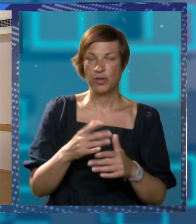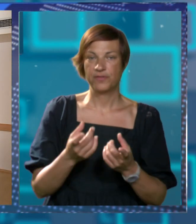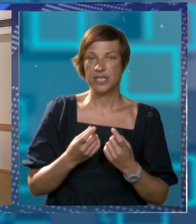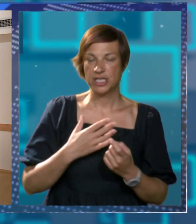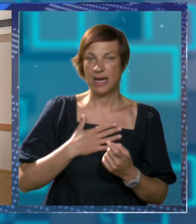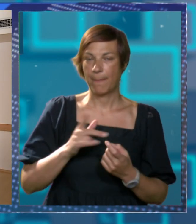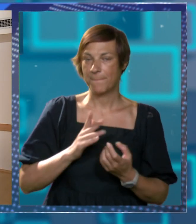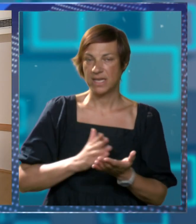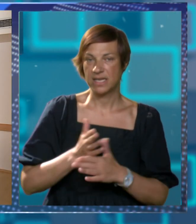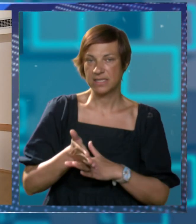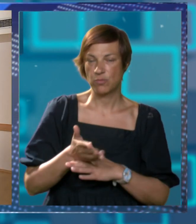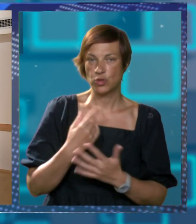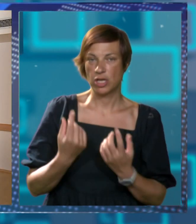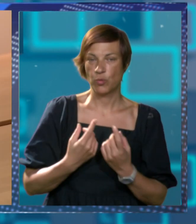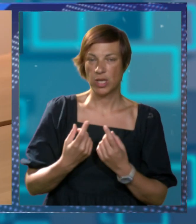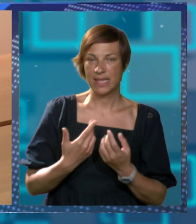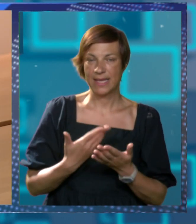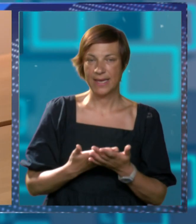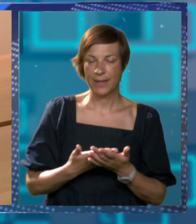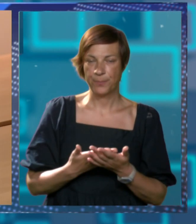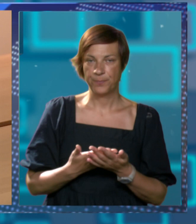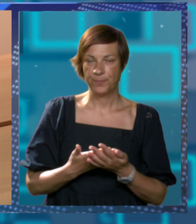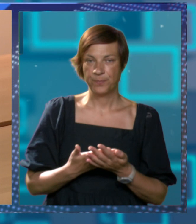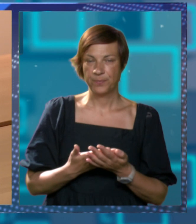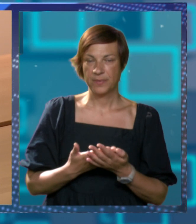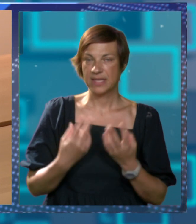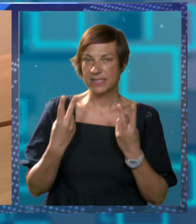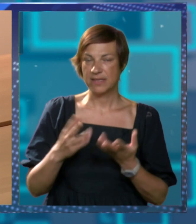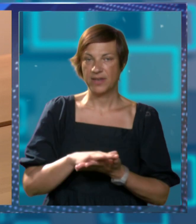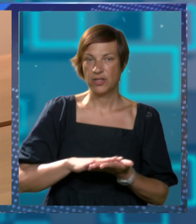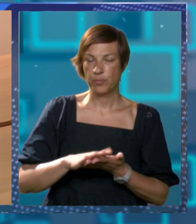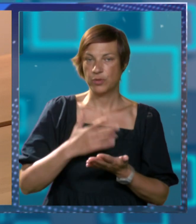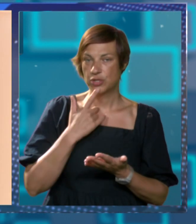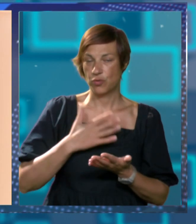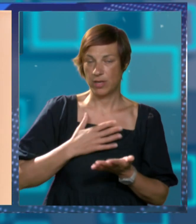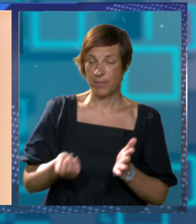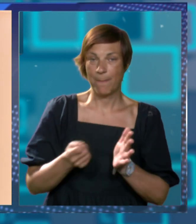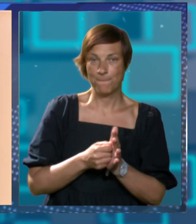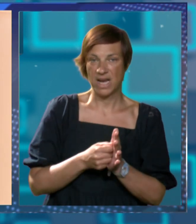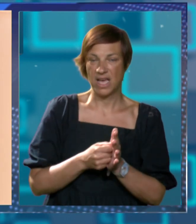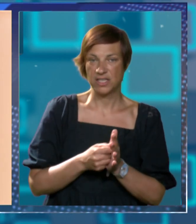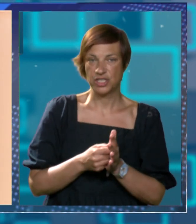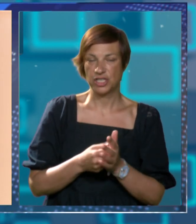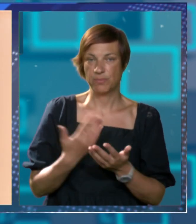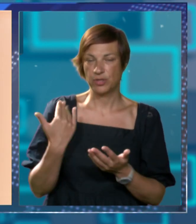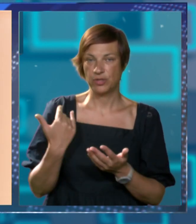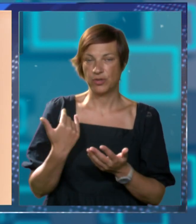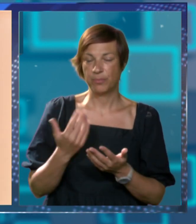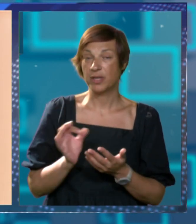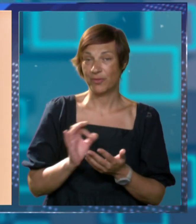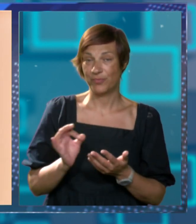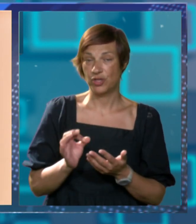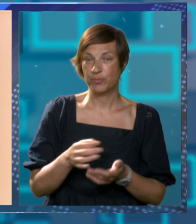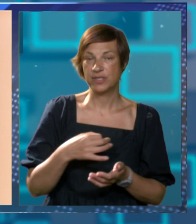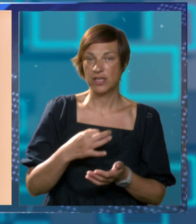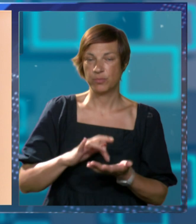ali mi nismo ušli u kriterije da se vrednuju prostori koje mi plaćamo. To je bilo bravo za